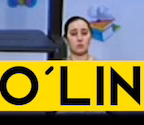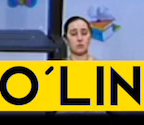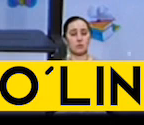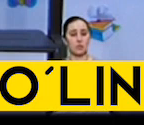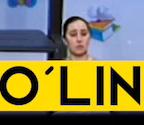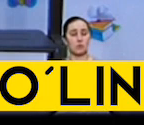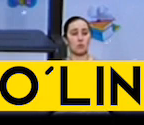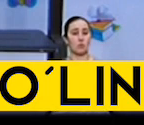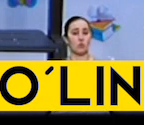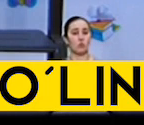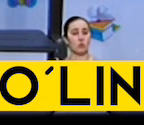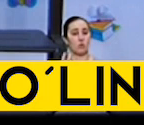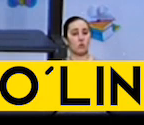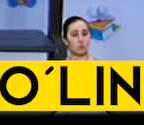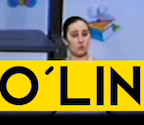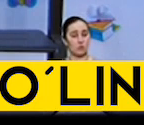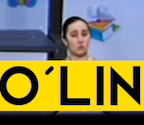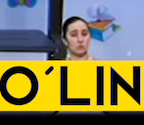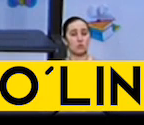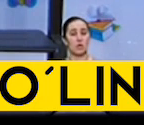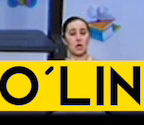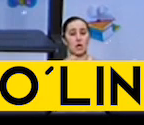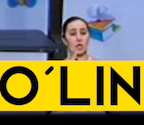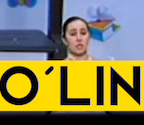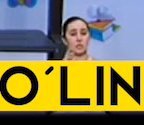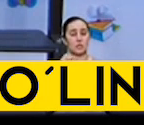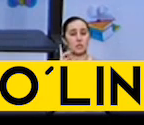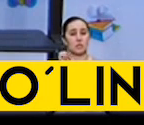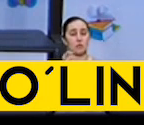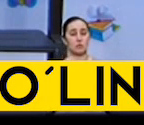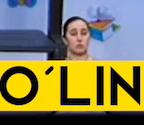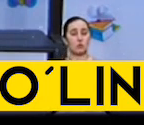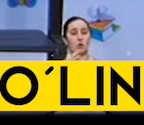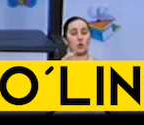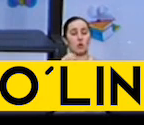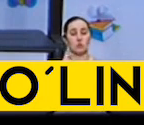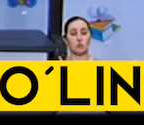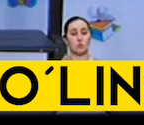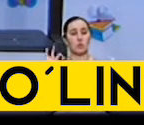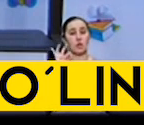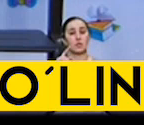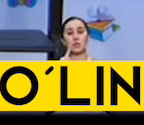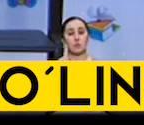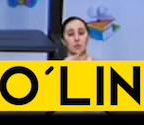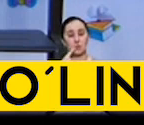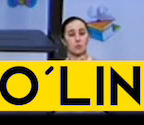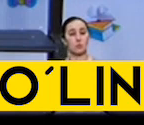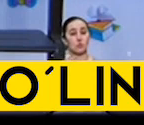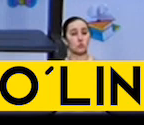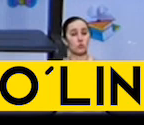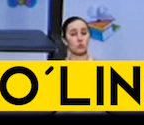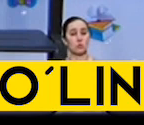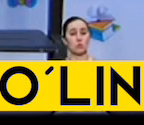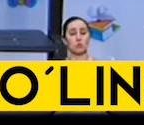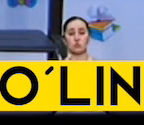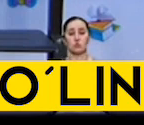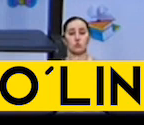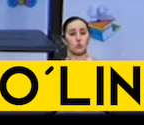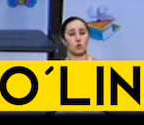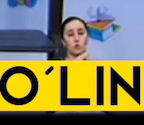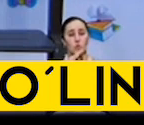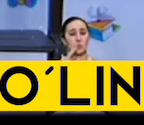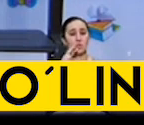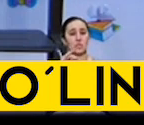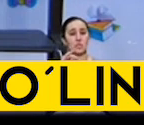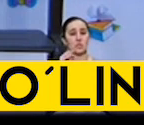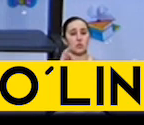tilidan o'rin olganlar. Alisher Navoiy ustozlar haqida nima deganlar? Ustozlar haqida juda ko'p